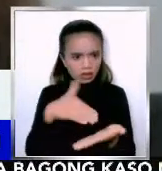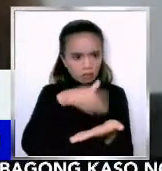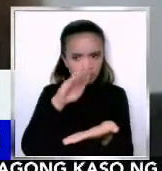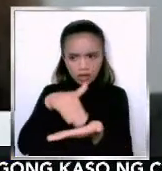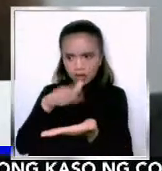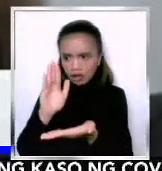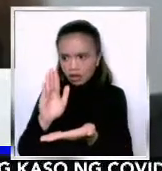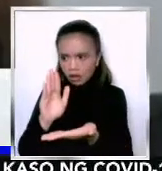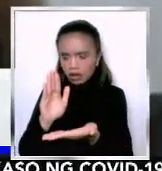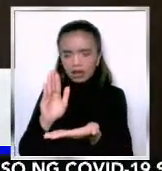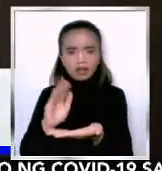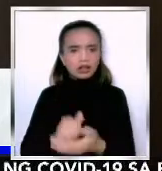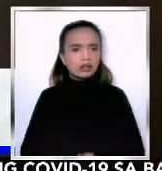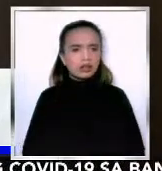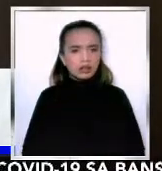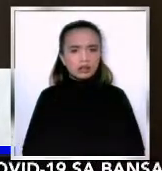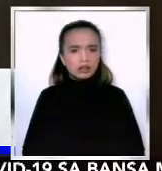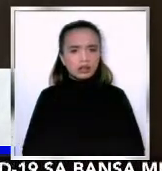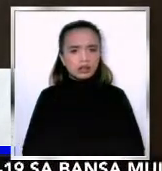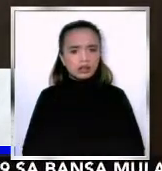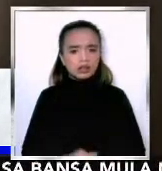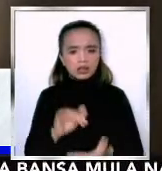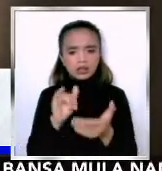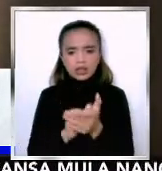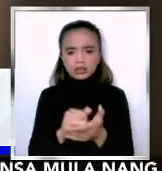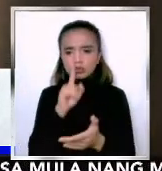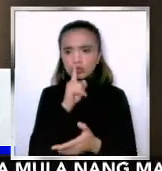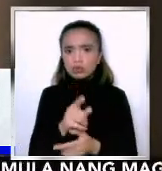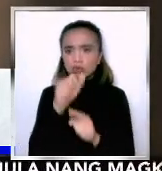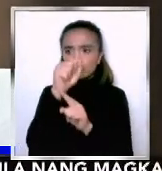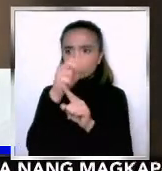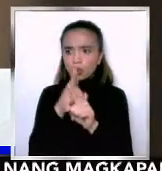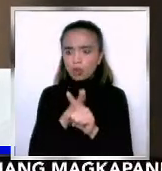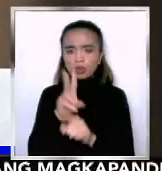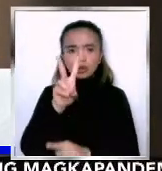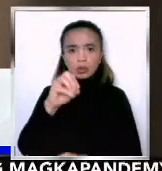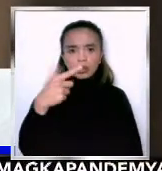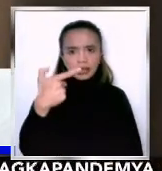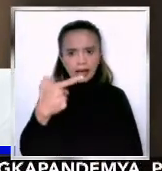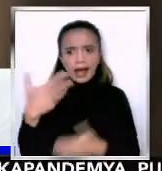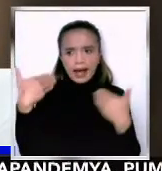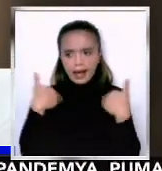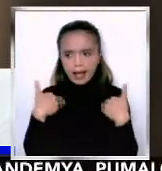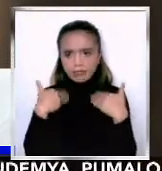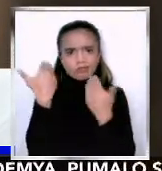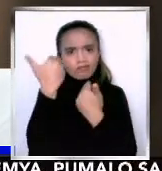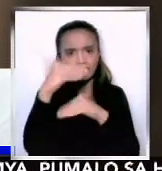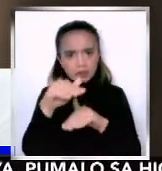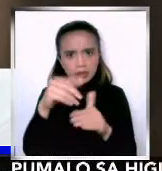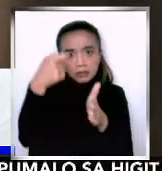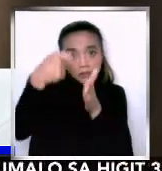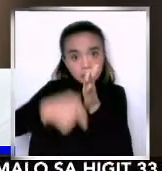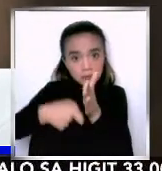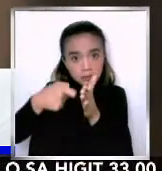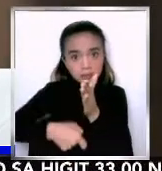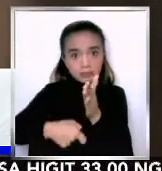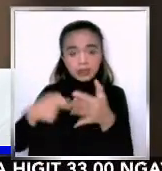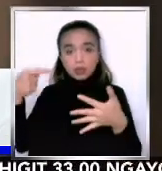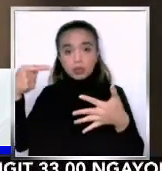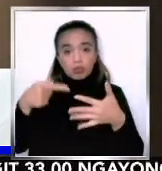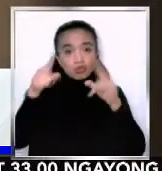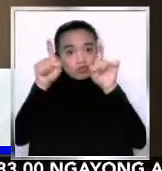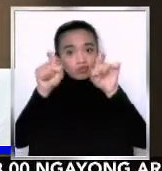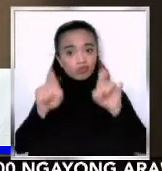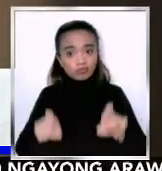earlier issuance, yung August 2021 na may price cap, yung mga antigen test, ay